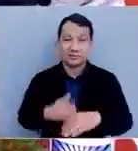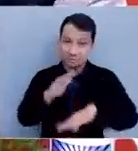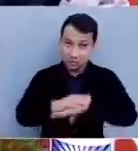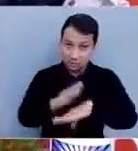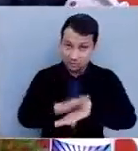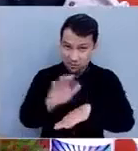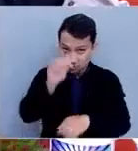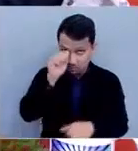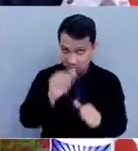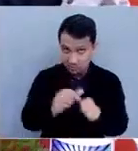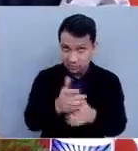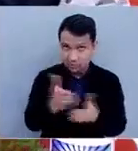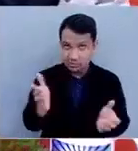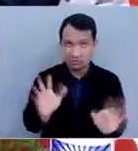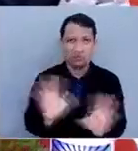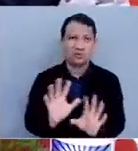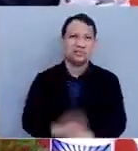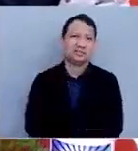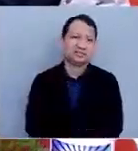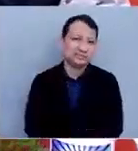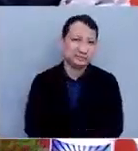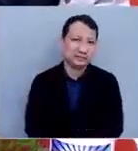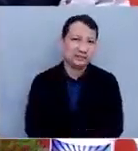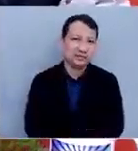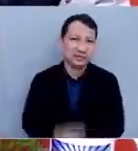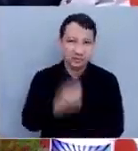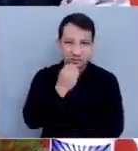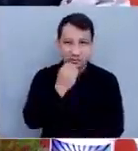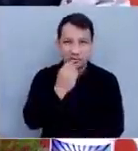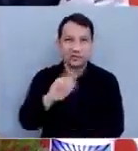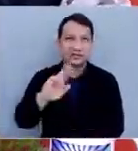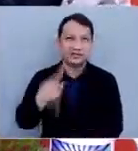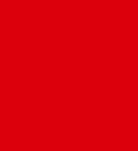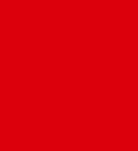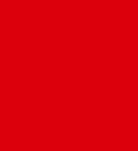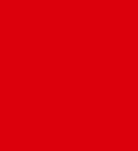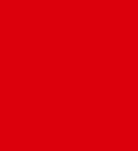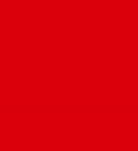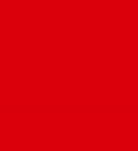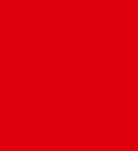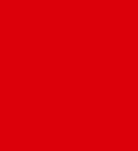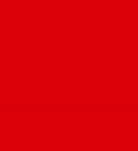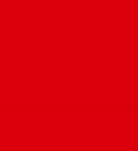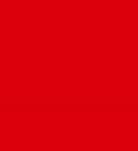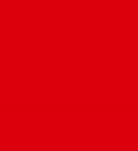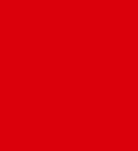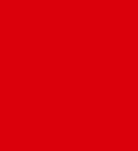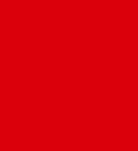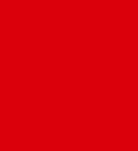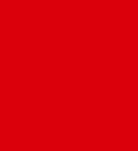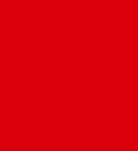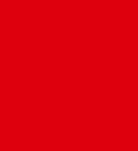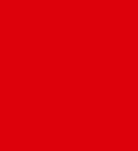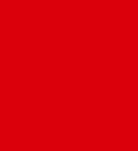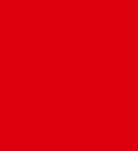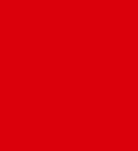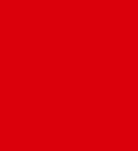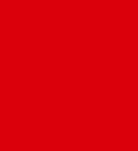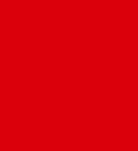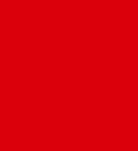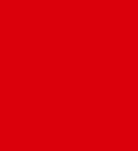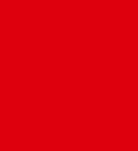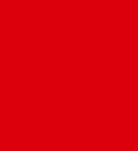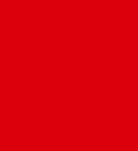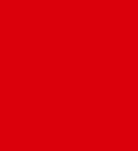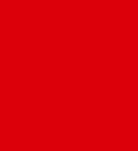nag-iisip na mag-trip na ganyan, huwag na lang. Diba? Food trip na lang tayo. Food o dance trip pa. Okay. Mga kapatid, Jess De Los Santos po, maging maalam at